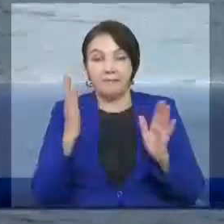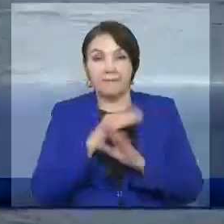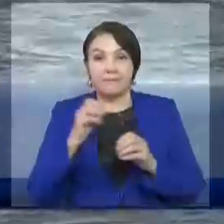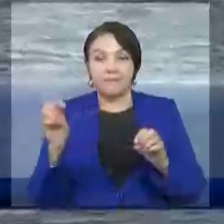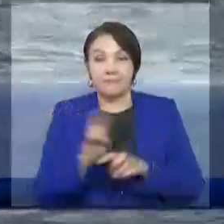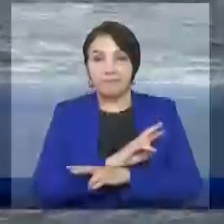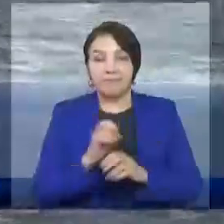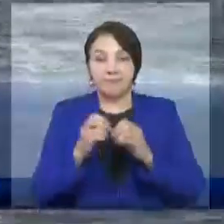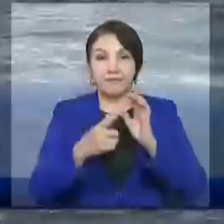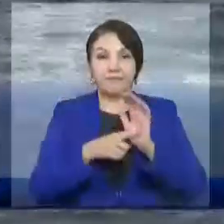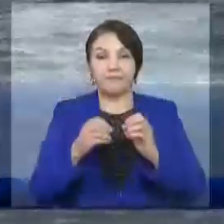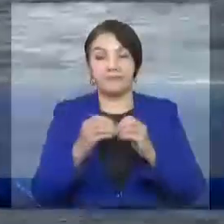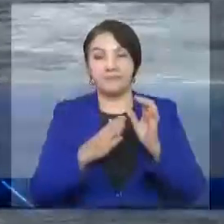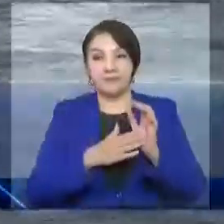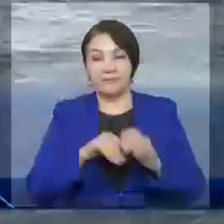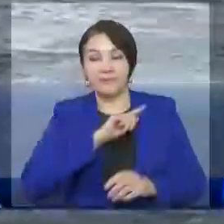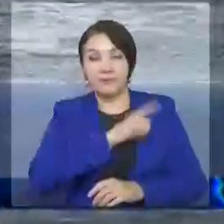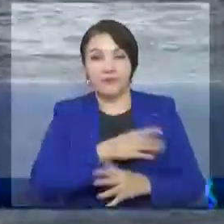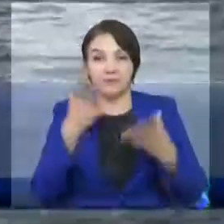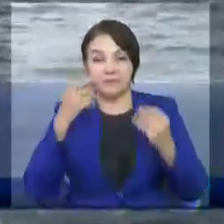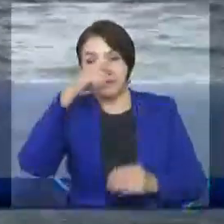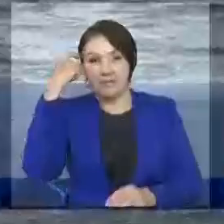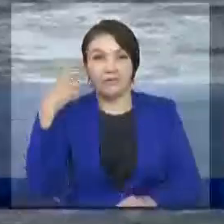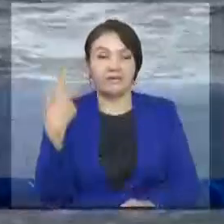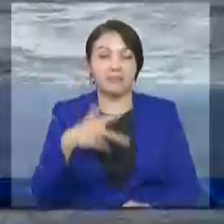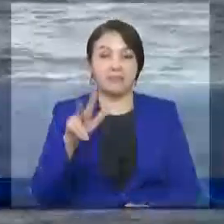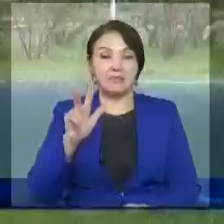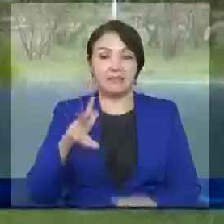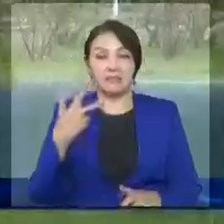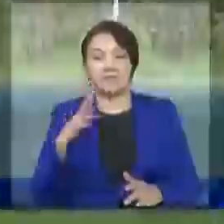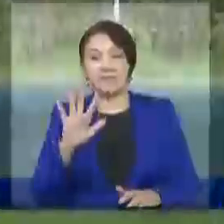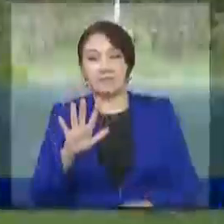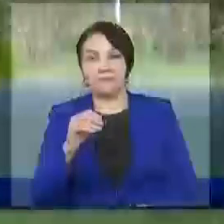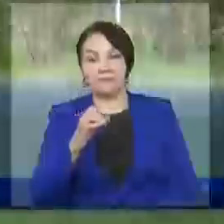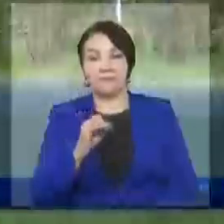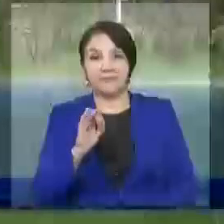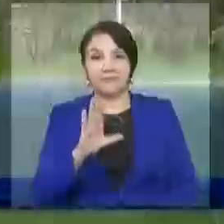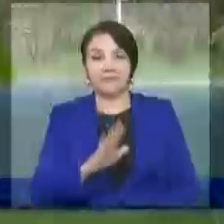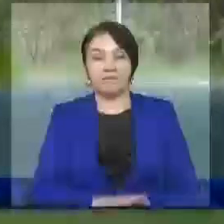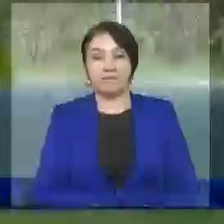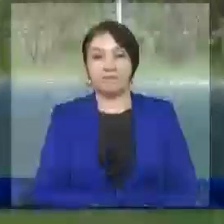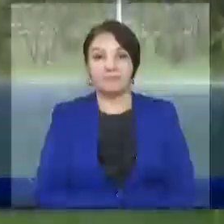ночью 17-19, днем сильная жара 33-35 градусов.